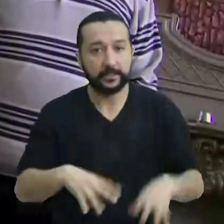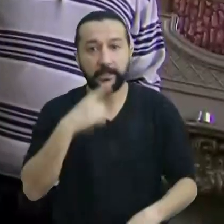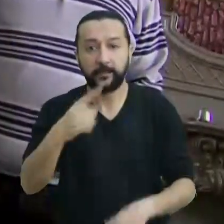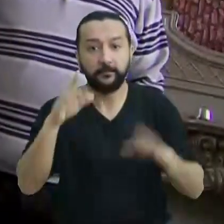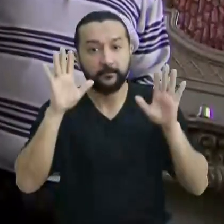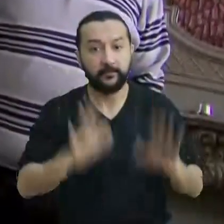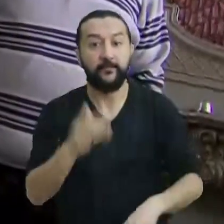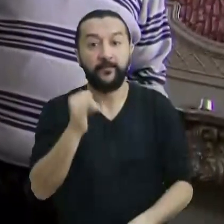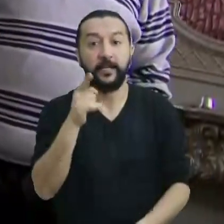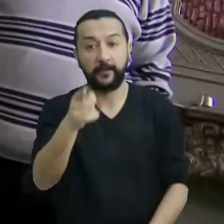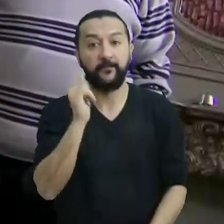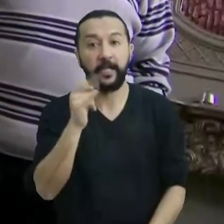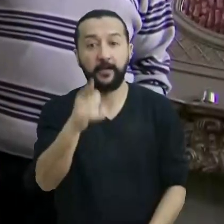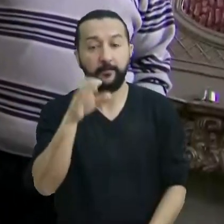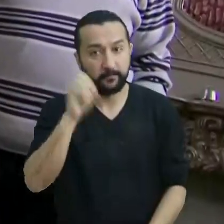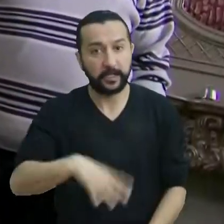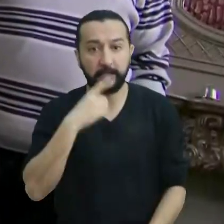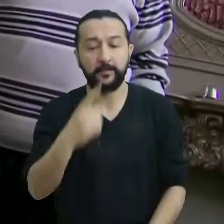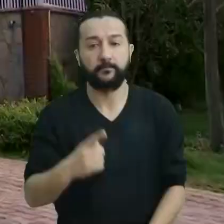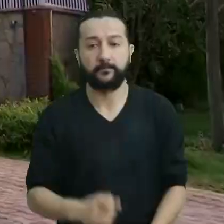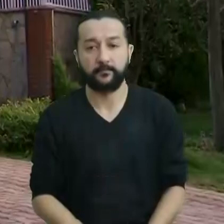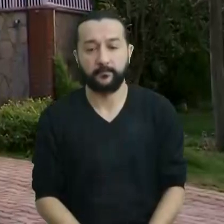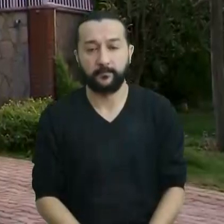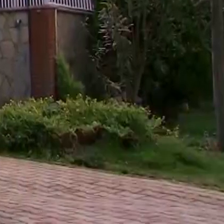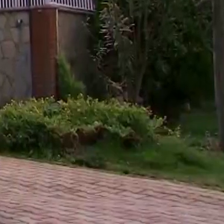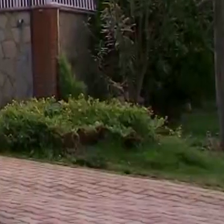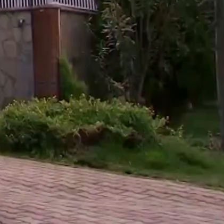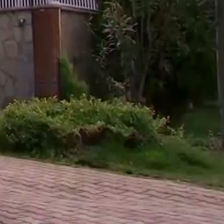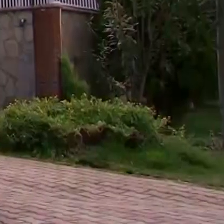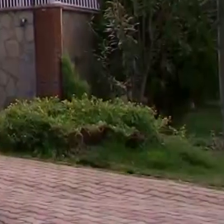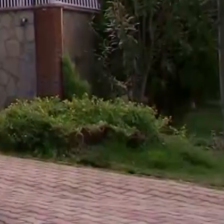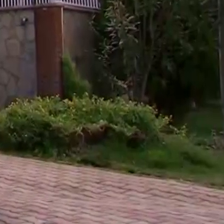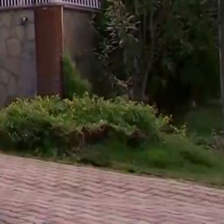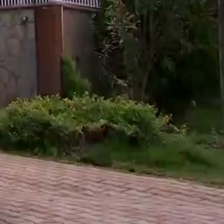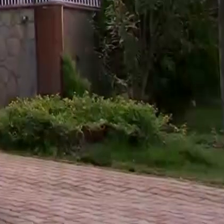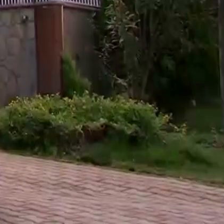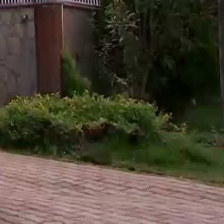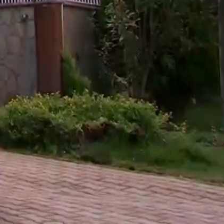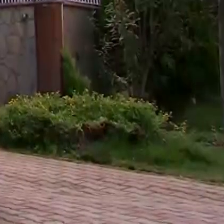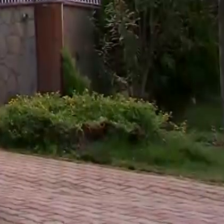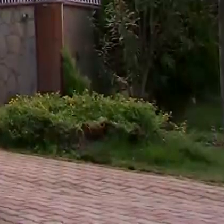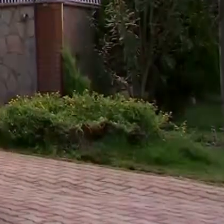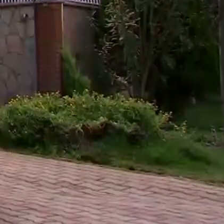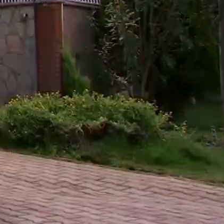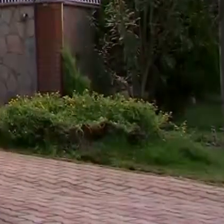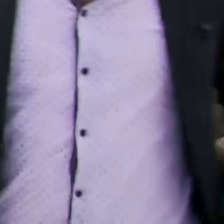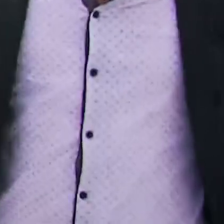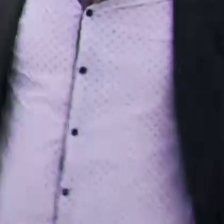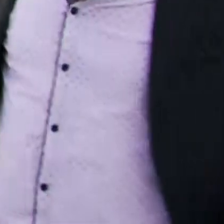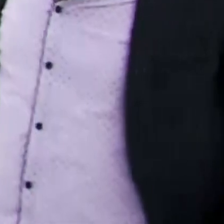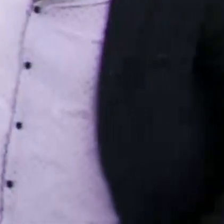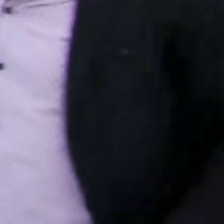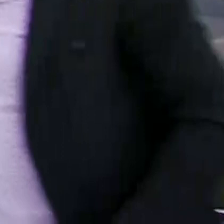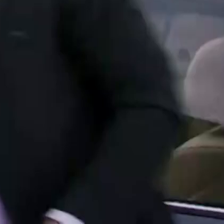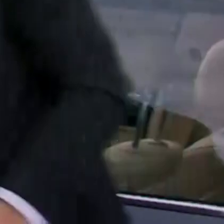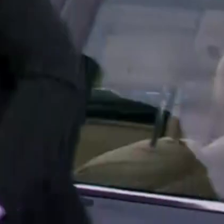Kırılacağım suratını, kırt diye yolacağım valla Meryem'e. Sarp arabasını villanın garajına park etmiş. Bordo pantolon, beyaz gömlek ve